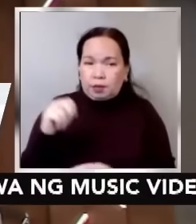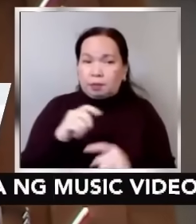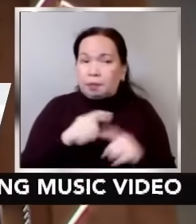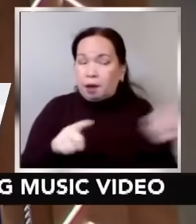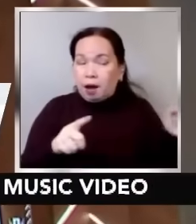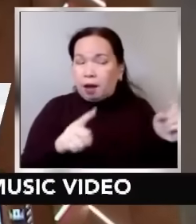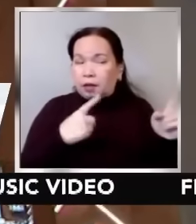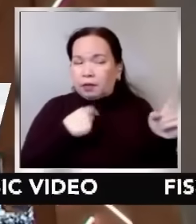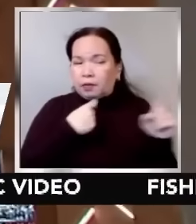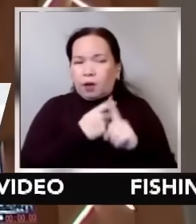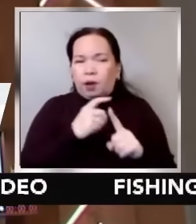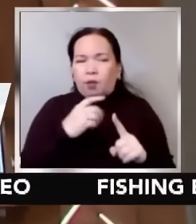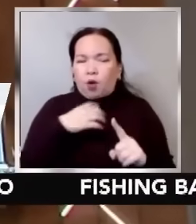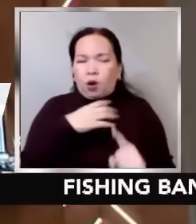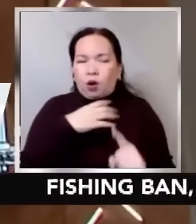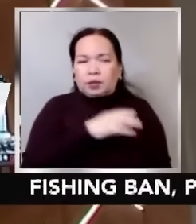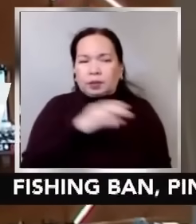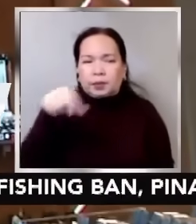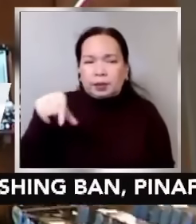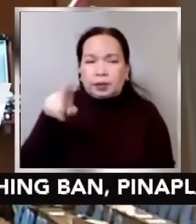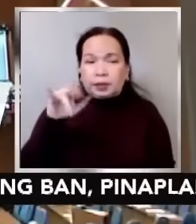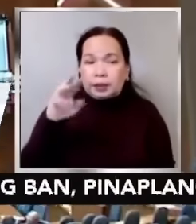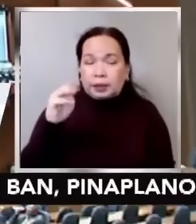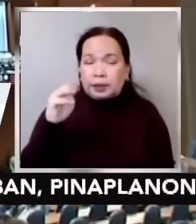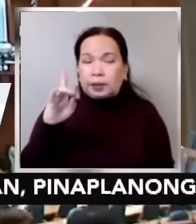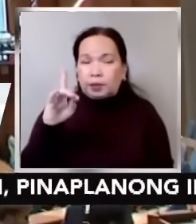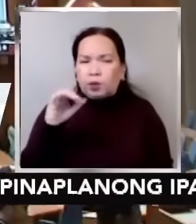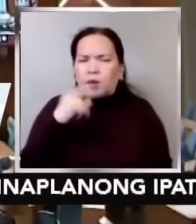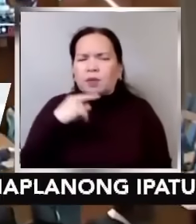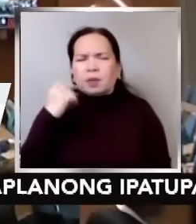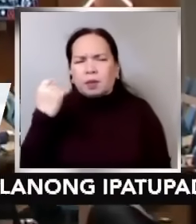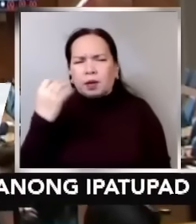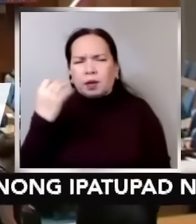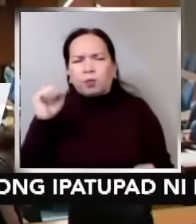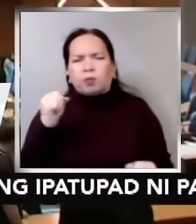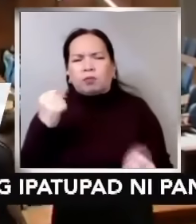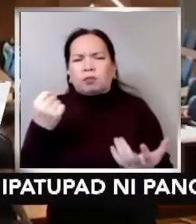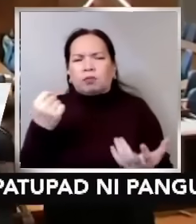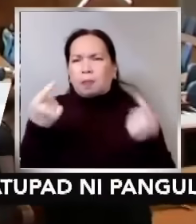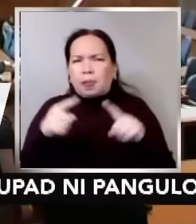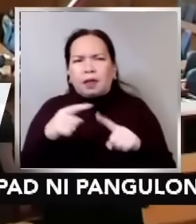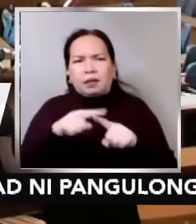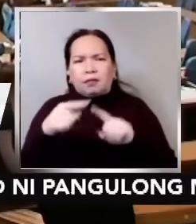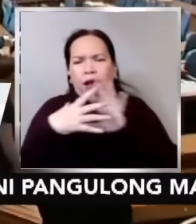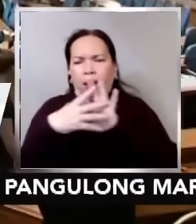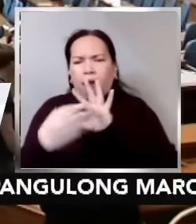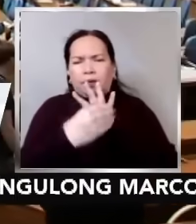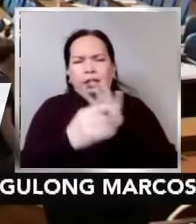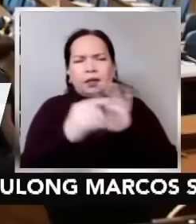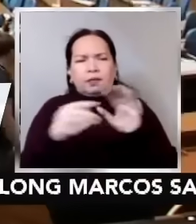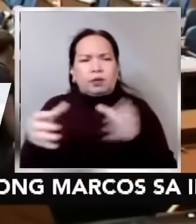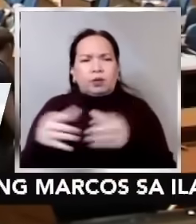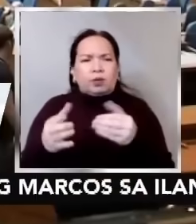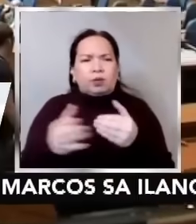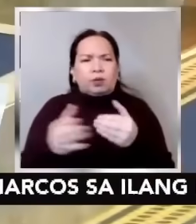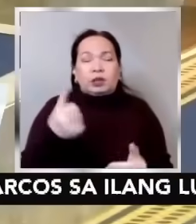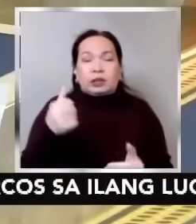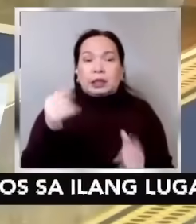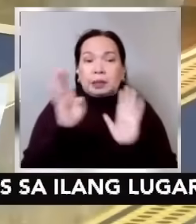raw pwedeng mangyari sa mga confidential fund na hinihingi ng iba't ibang ahensya na nasa mahigit 10 billion pesos